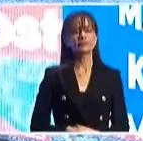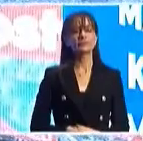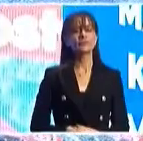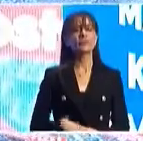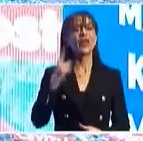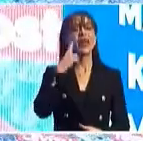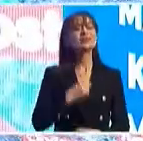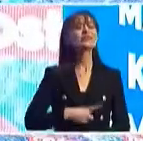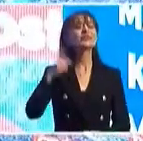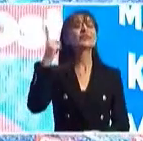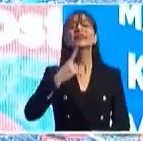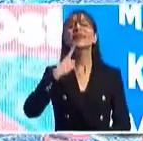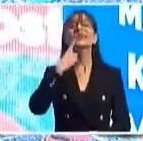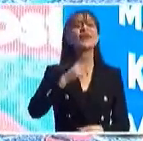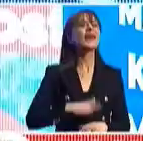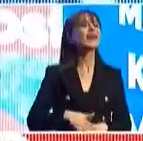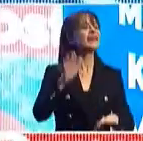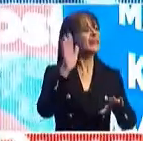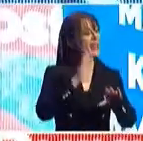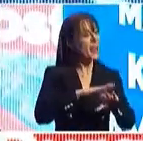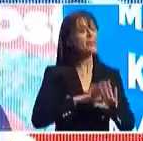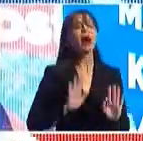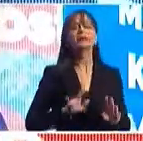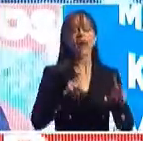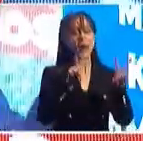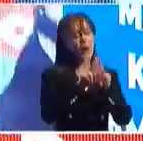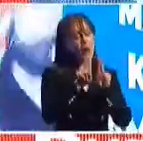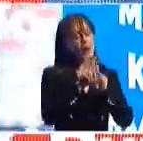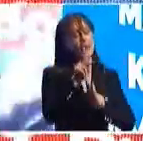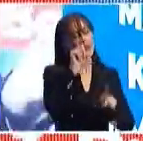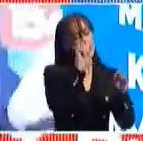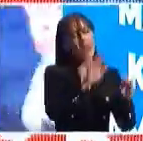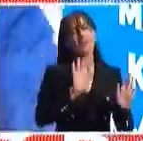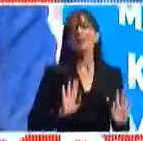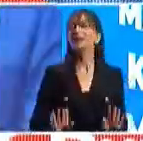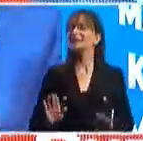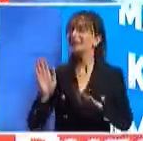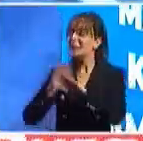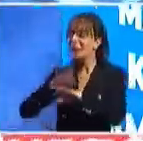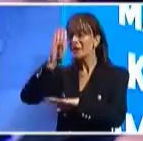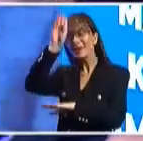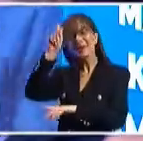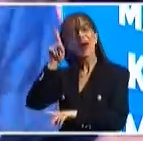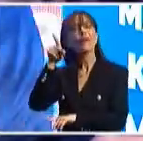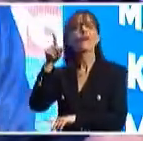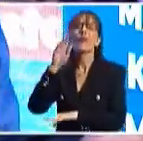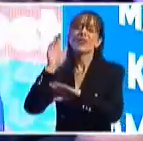Cumhurbaşkanımız diyor ya, yaparsa Murat Kurum yapar, yaparsa İstanbul yapar.